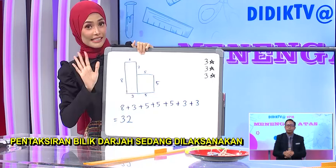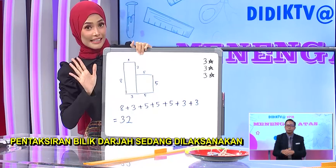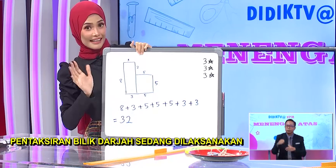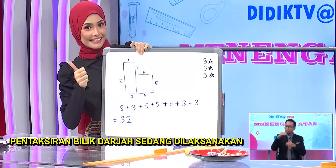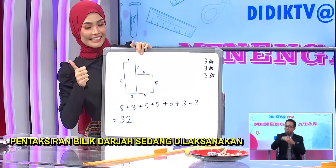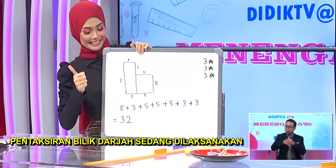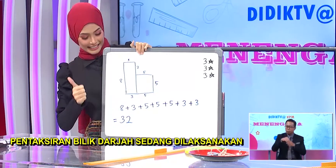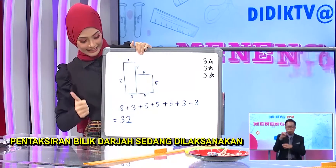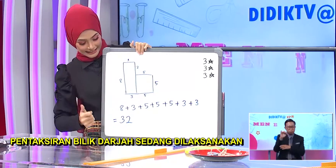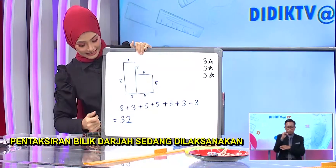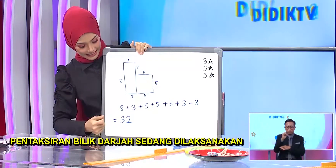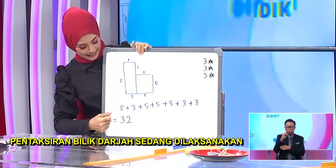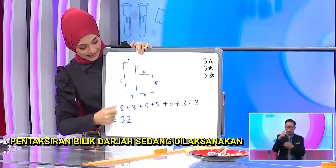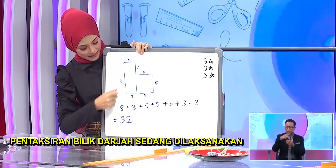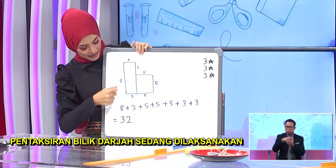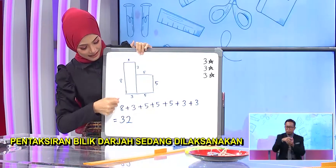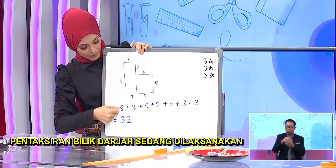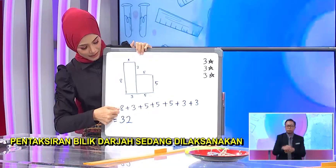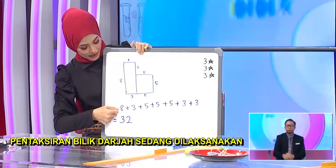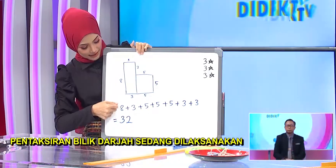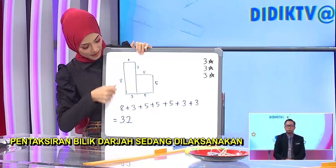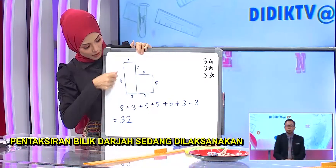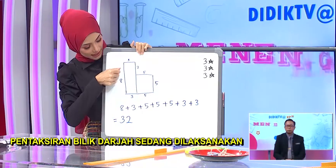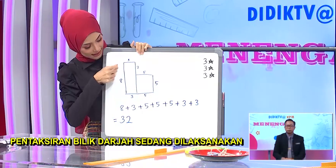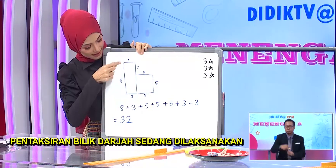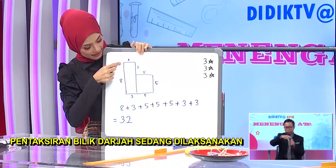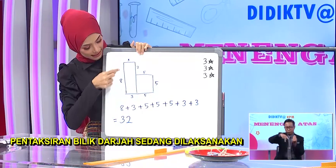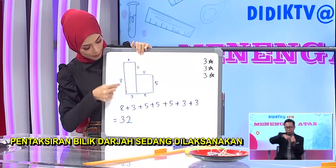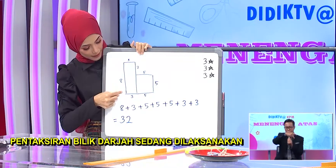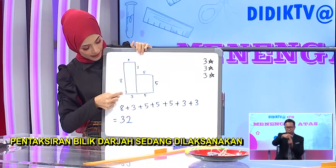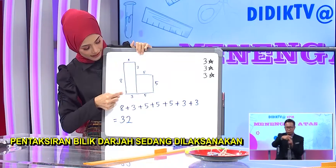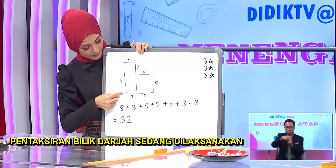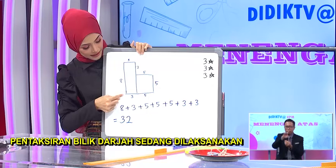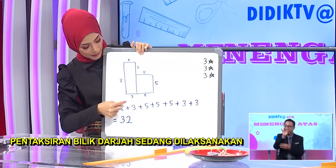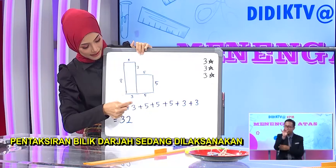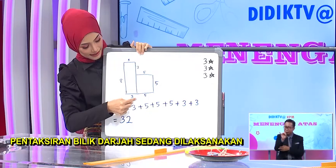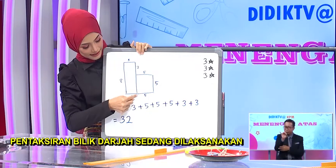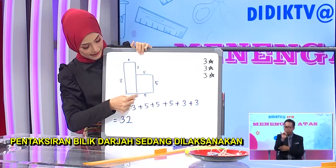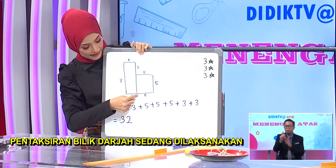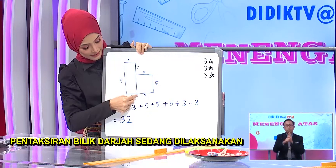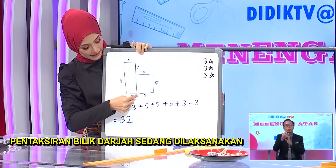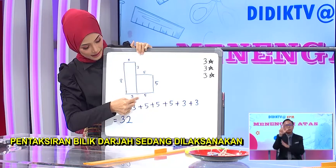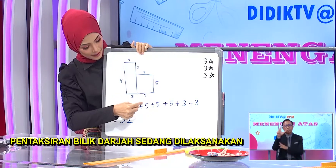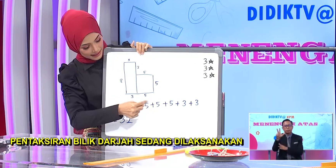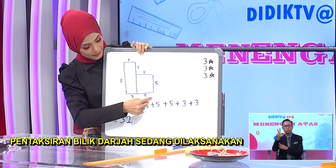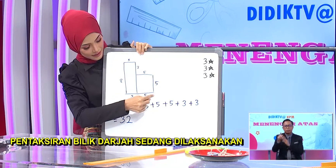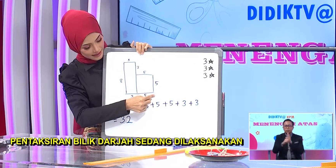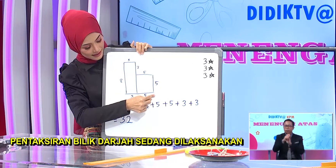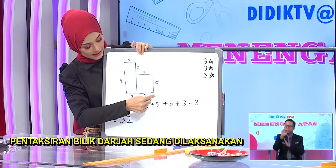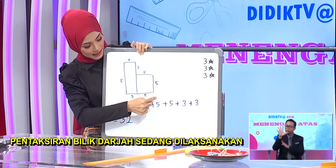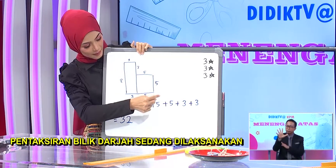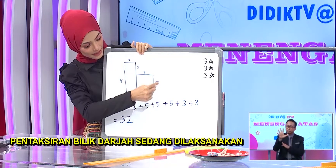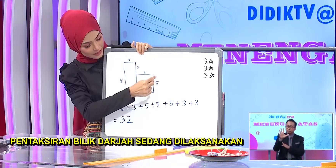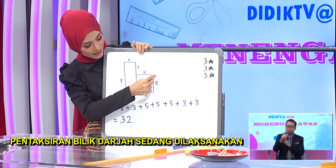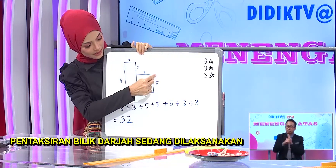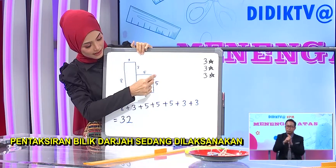dalam tidak dikira jadi primitifnya simpulkan dari sini lapan tambah 3 tambah lima